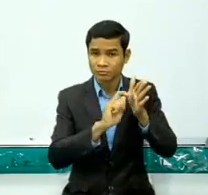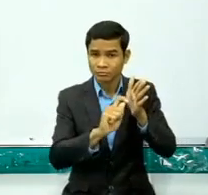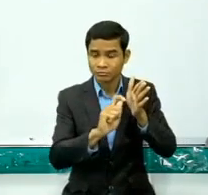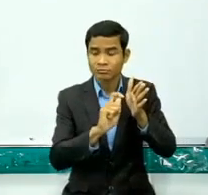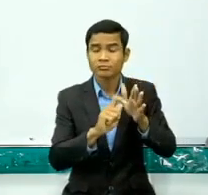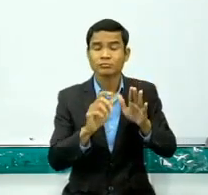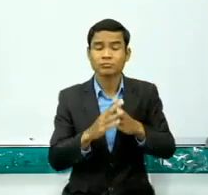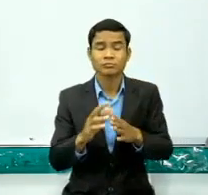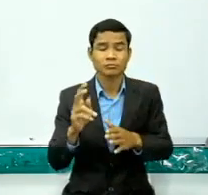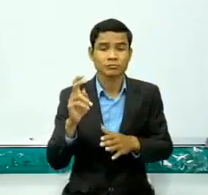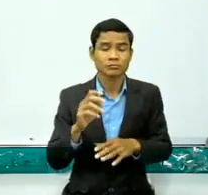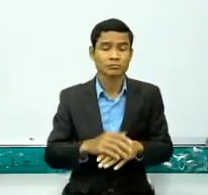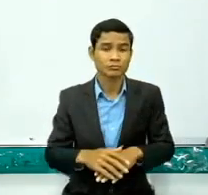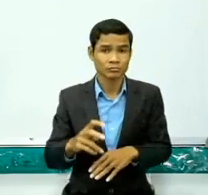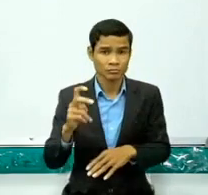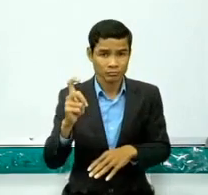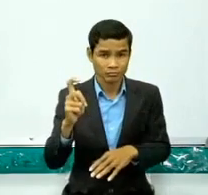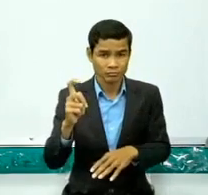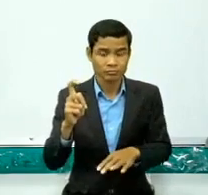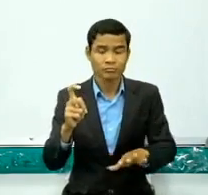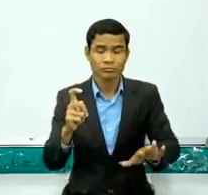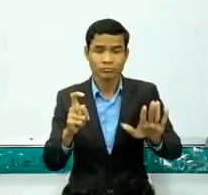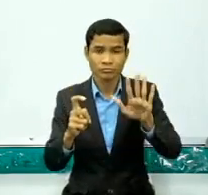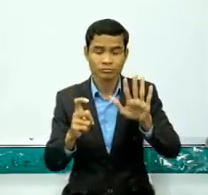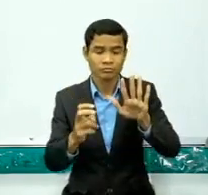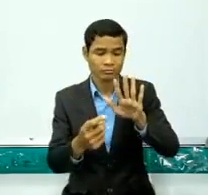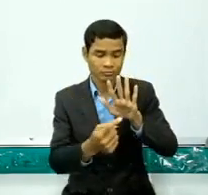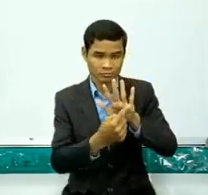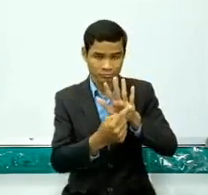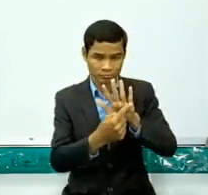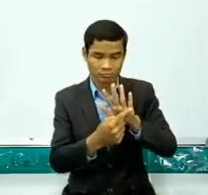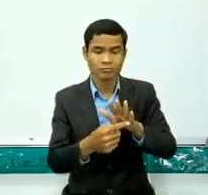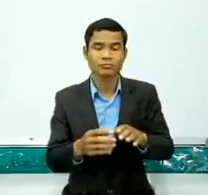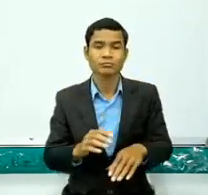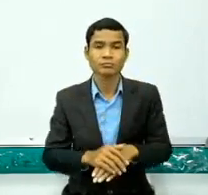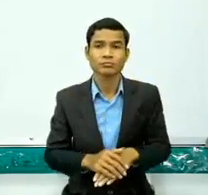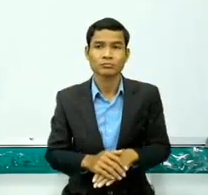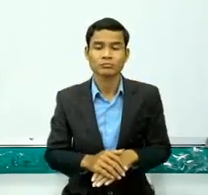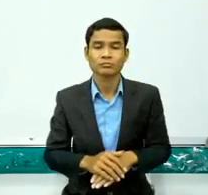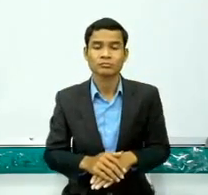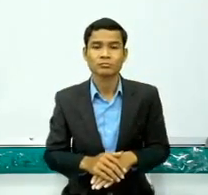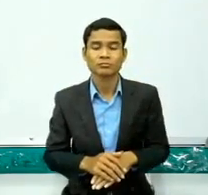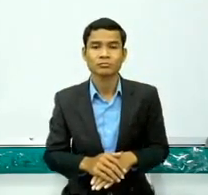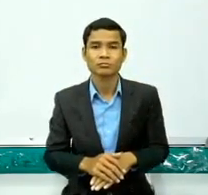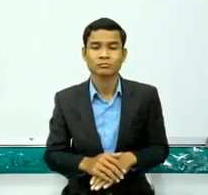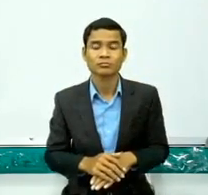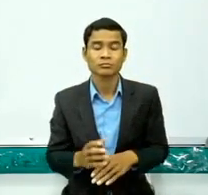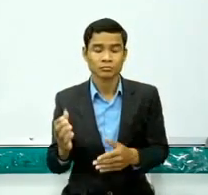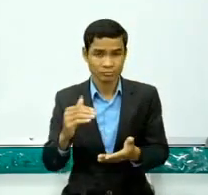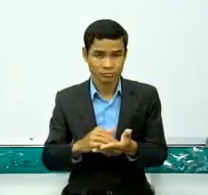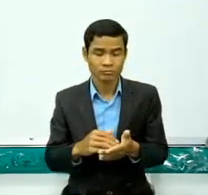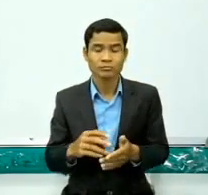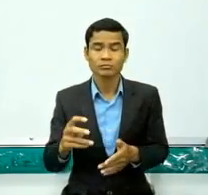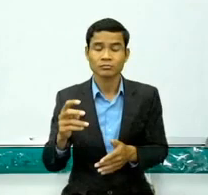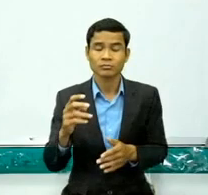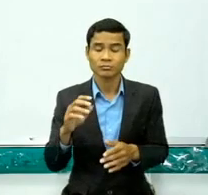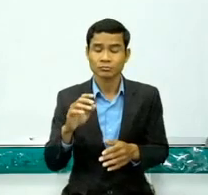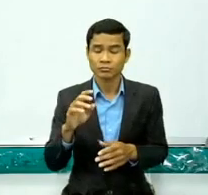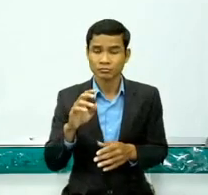ខឺគឺមានអក្សរខនិងស្រៈអឺចាម្ដងទៀ